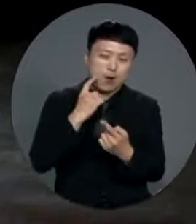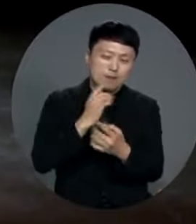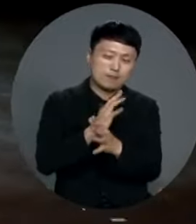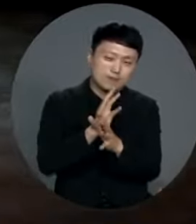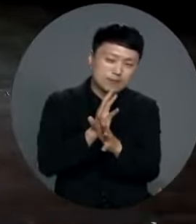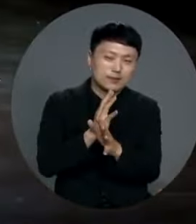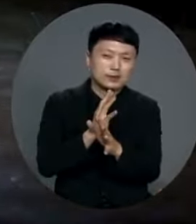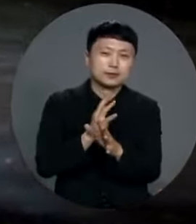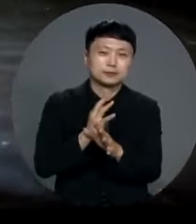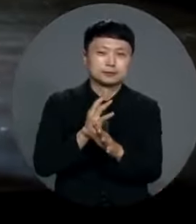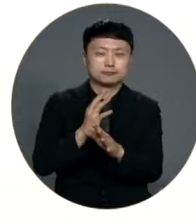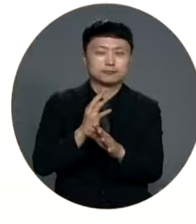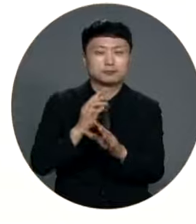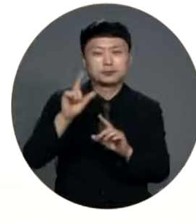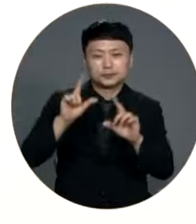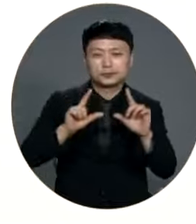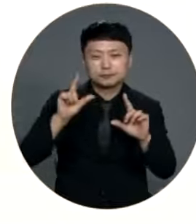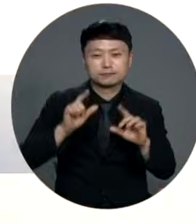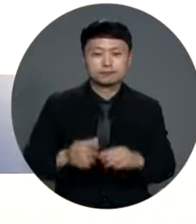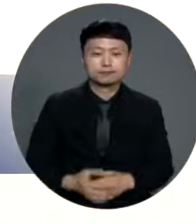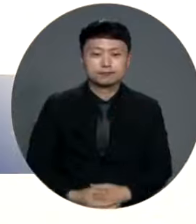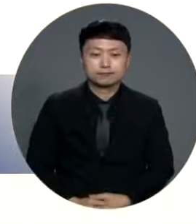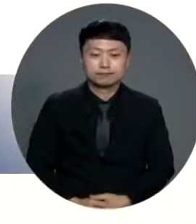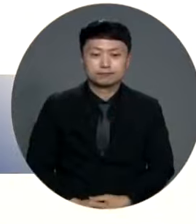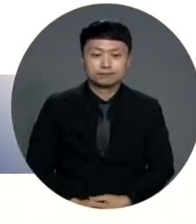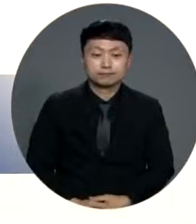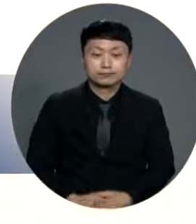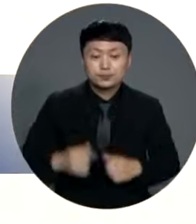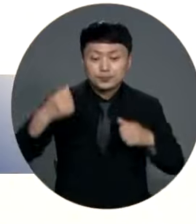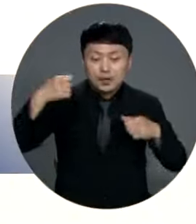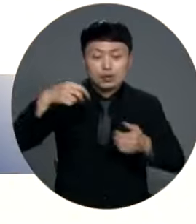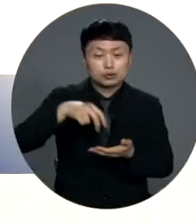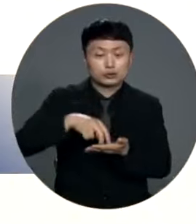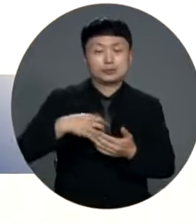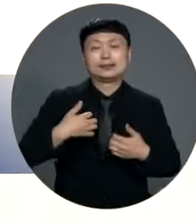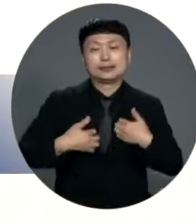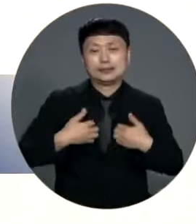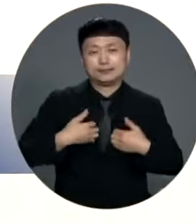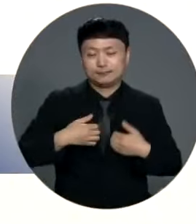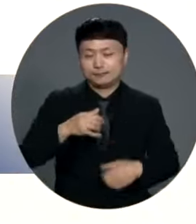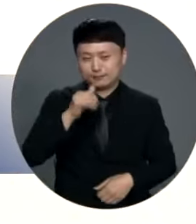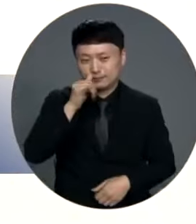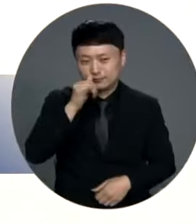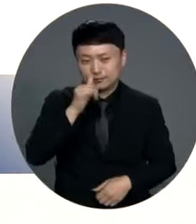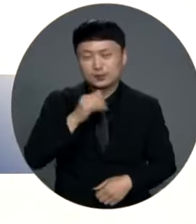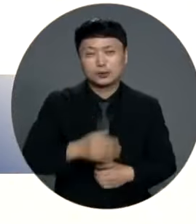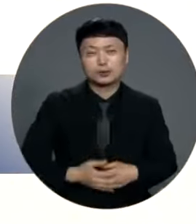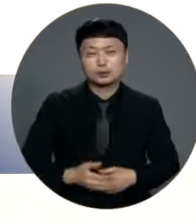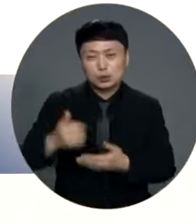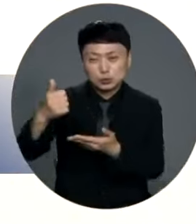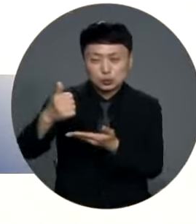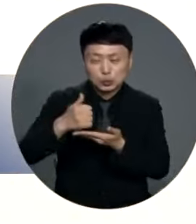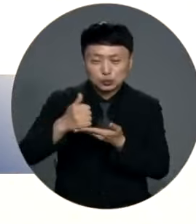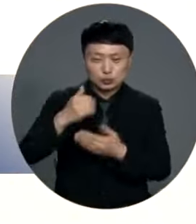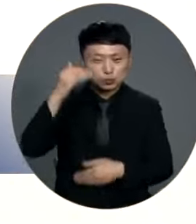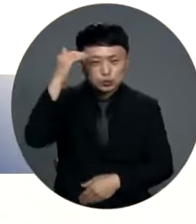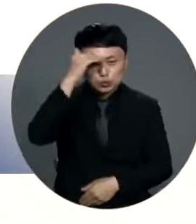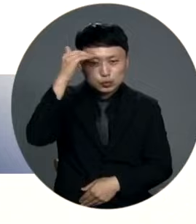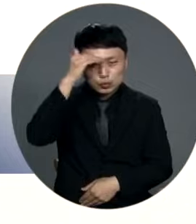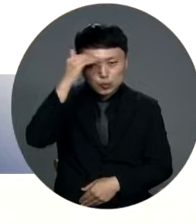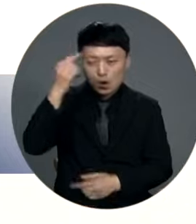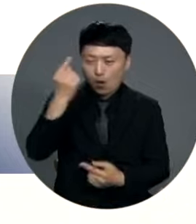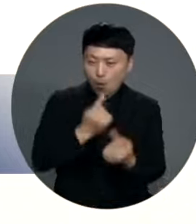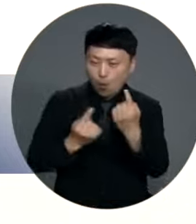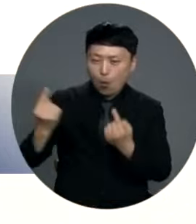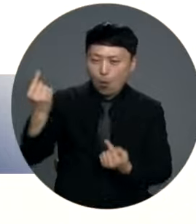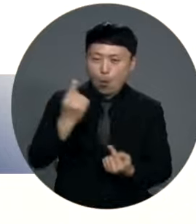코미디입니다. 저도 하는 배우 입장으로서 너무 재미있거든요, 이 극이. 그래서 관객분들도